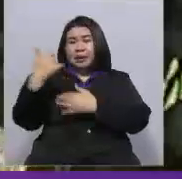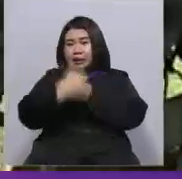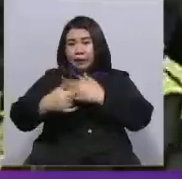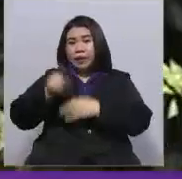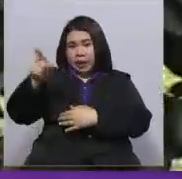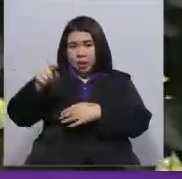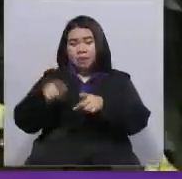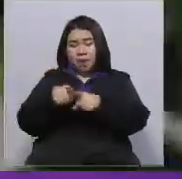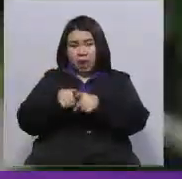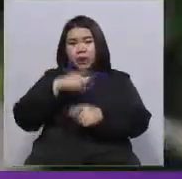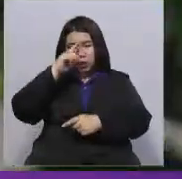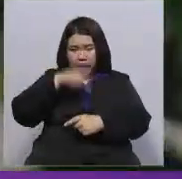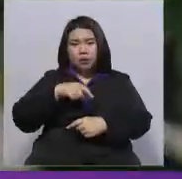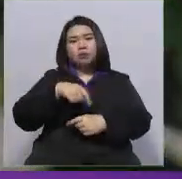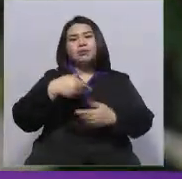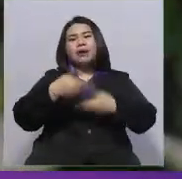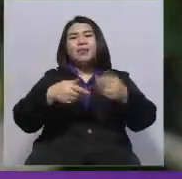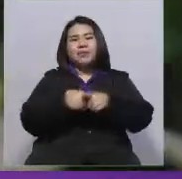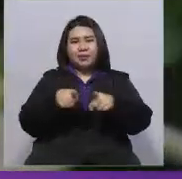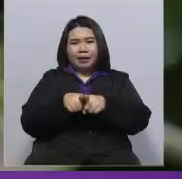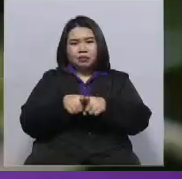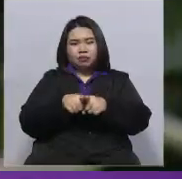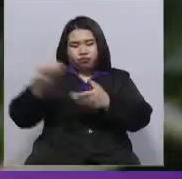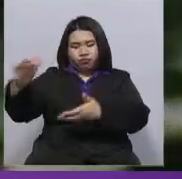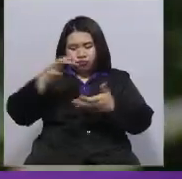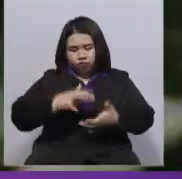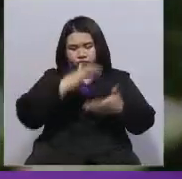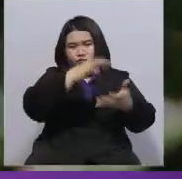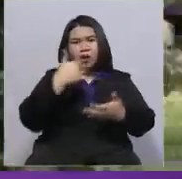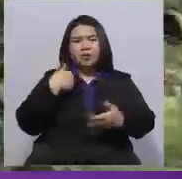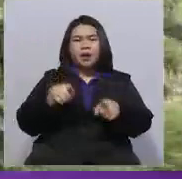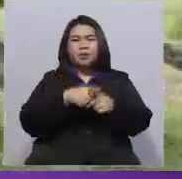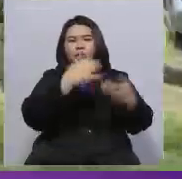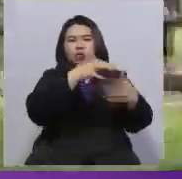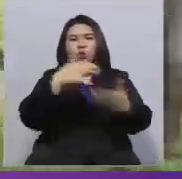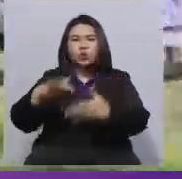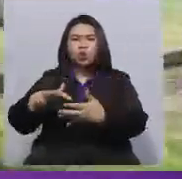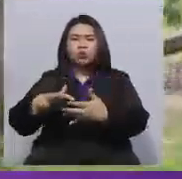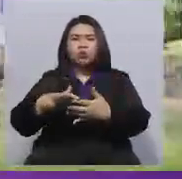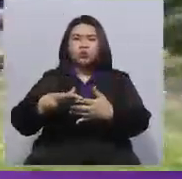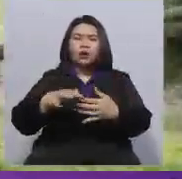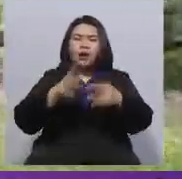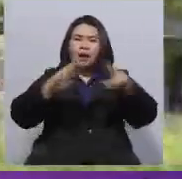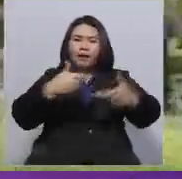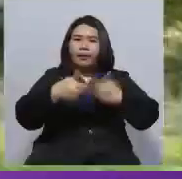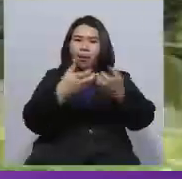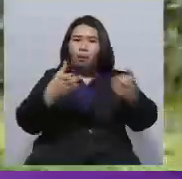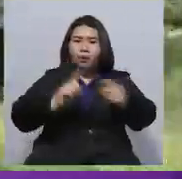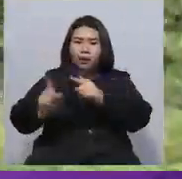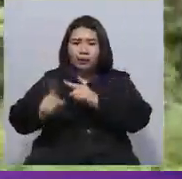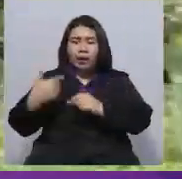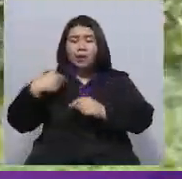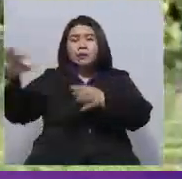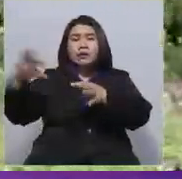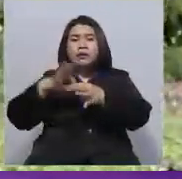แล้วก็ในประเทศไทยซึ่งเราทำการรวบรวมผลไม้ส่งห้างรวมถึงการเชื่อมโยงเครือข่ายที่เราเชื่อมโยงกับท